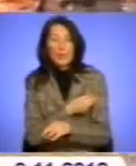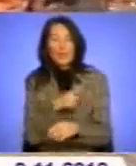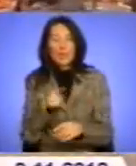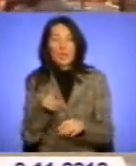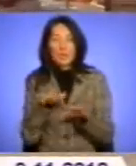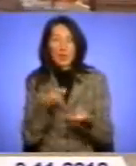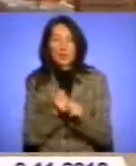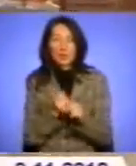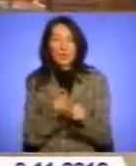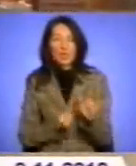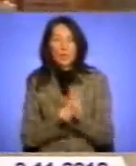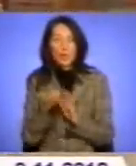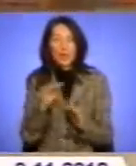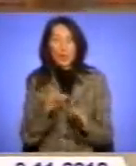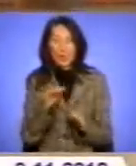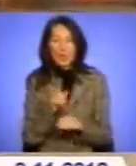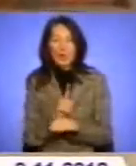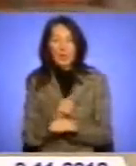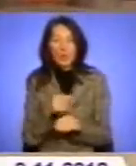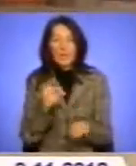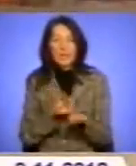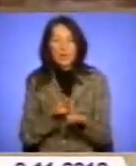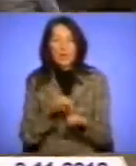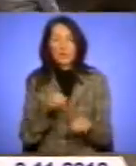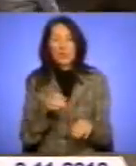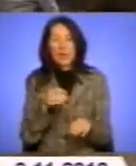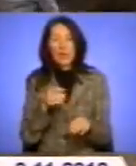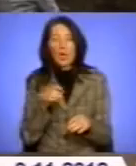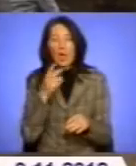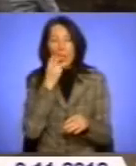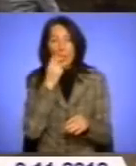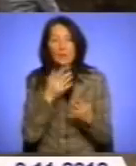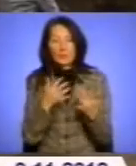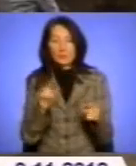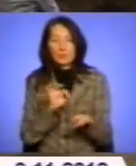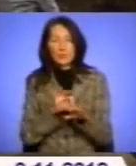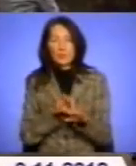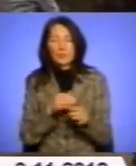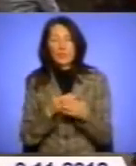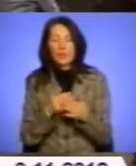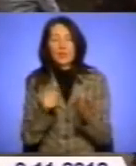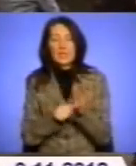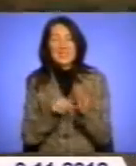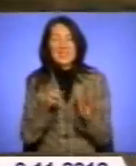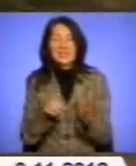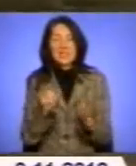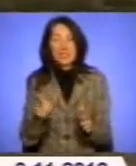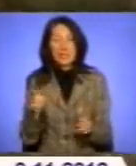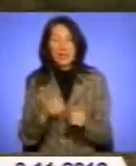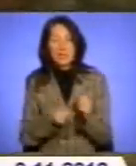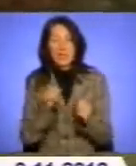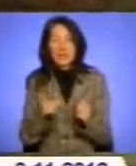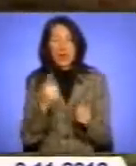зробити. З початку жовтня у Тернополі захворіло на гострі респіраторні вірусні інфекції майже 6 тисяч жителів. Серед них